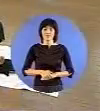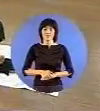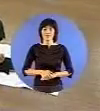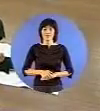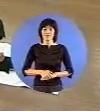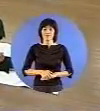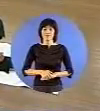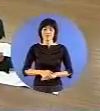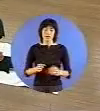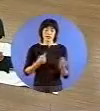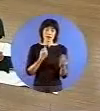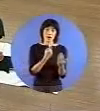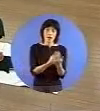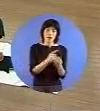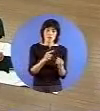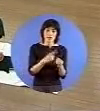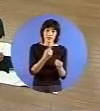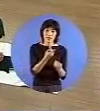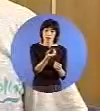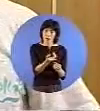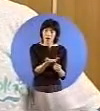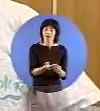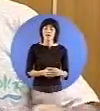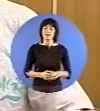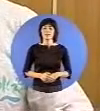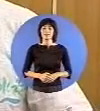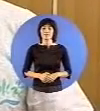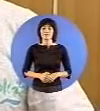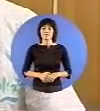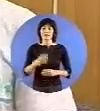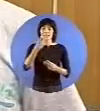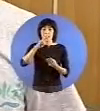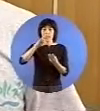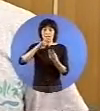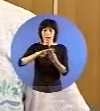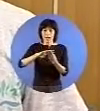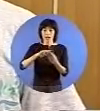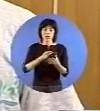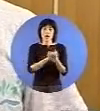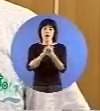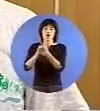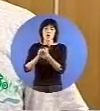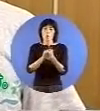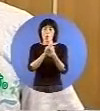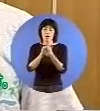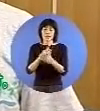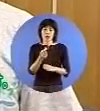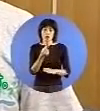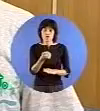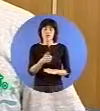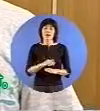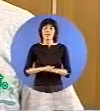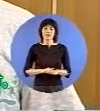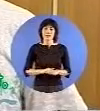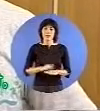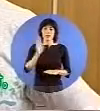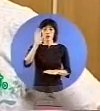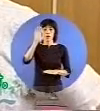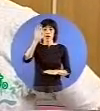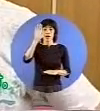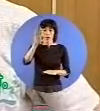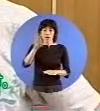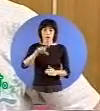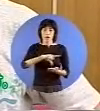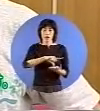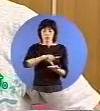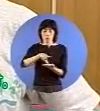どうして参加しようと思ったんですか？ それはね、三田であまり知り合いがいないということで、やはり地元の人とこれから付き合い